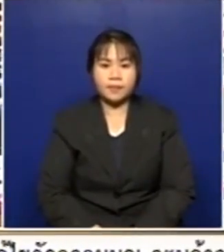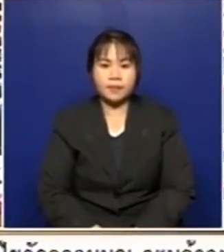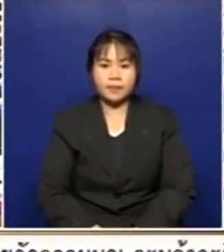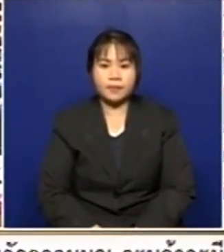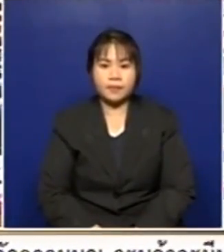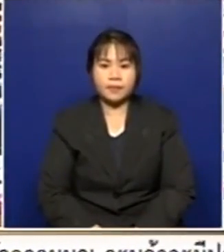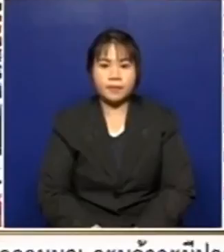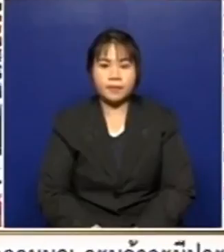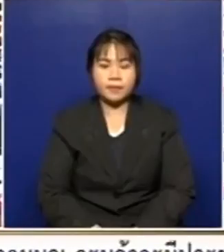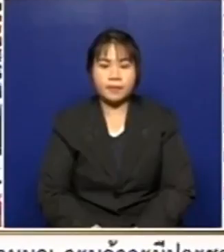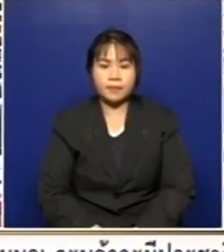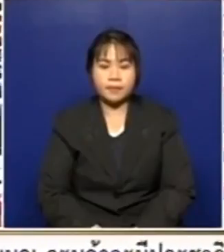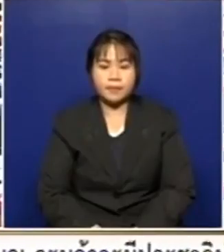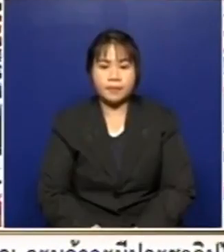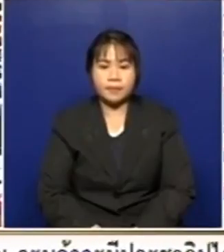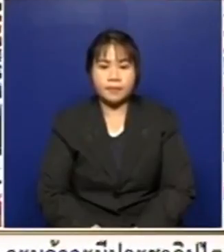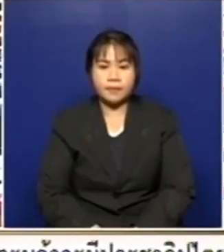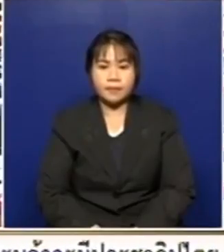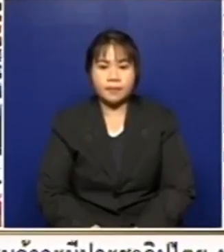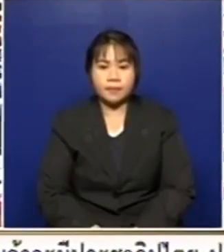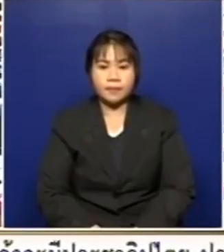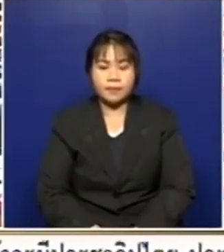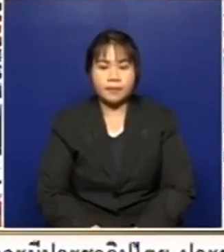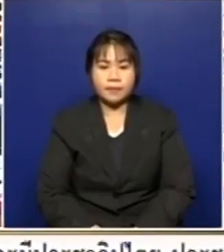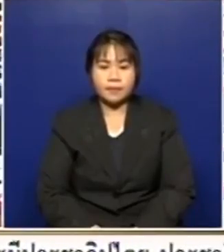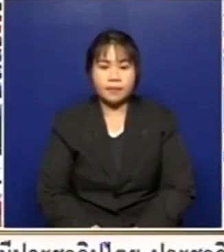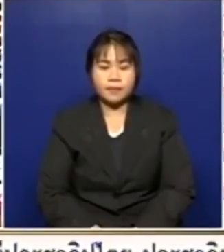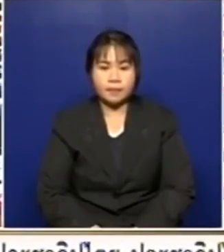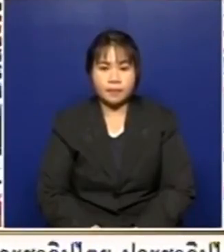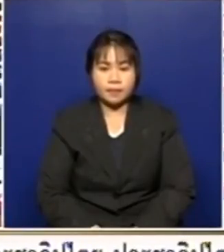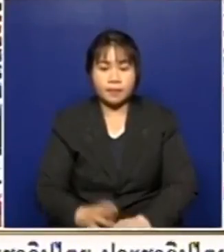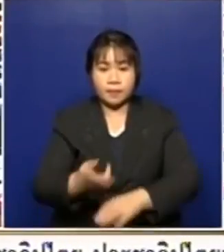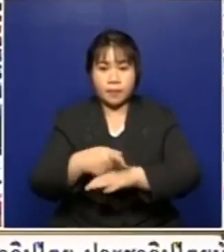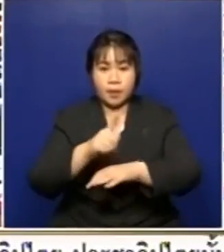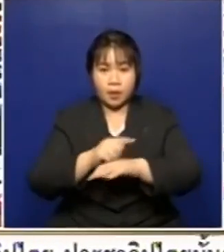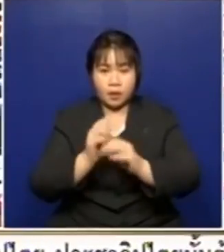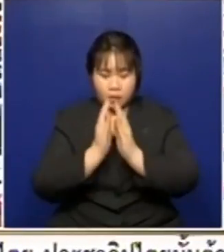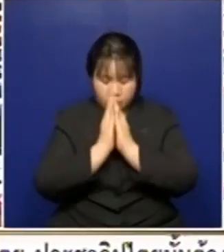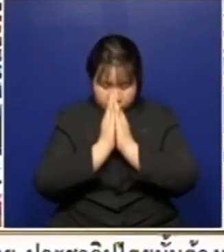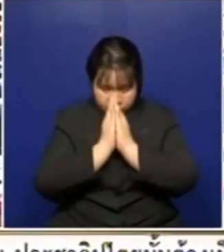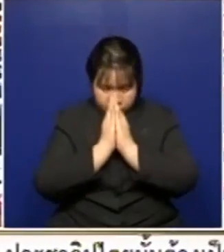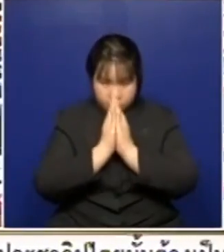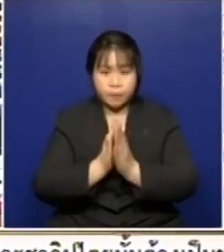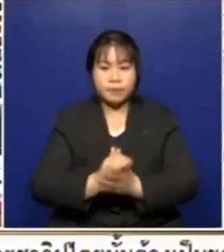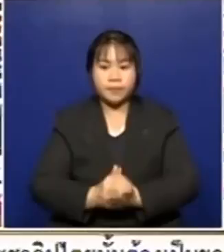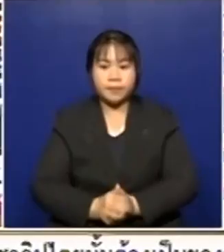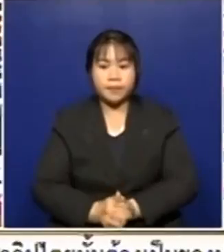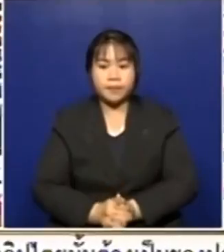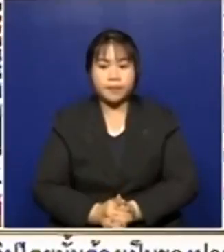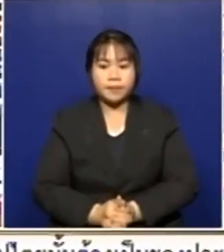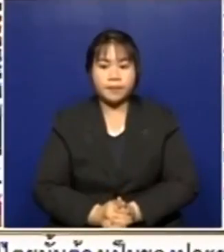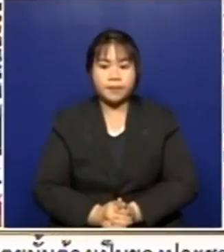สวัสดีsameกันภาษาอังกฤษเค้ารับ